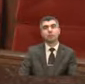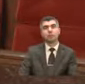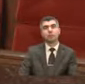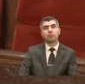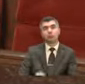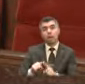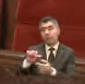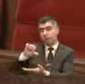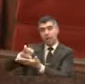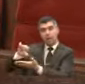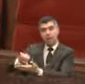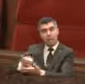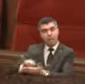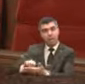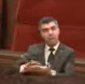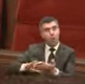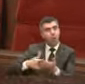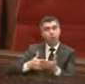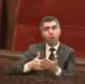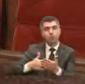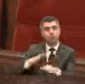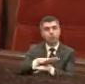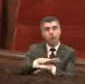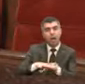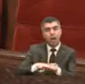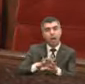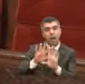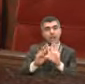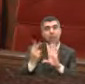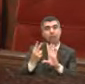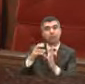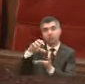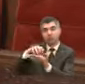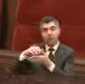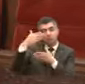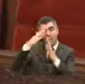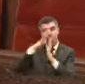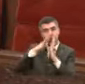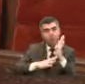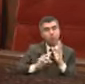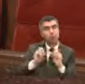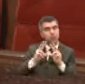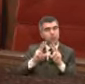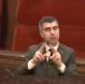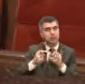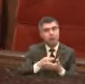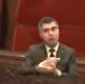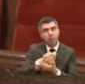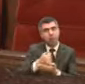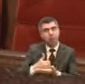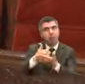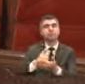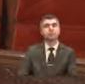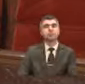بمراكز جهوية في جميع الجهات ديال ديال ديال ديال, ديال المملكة اليوم. كذلك